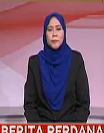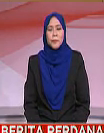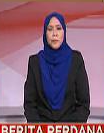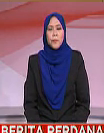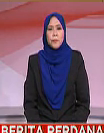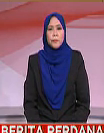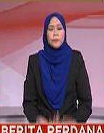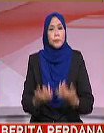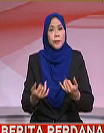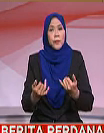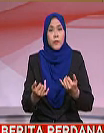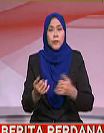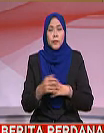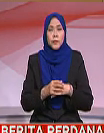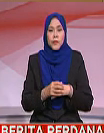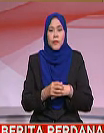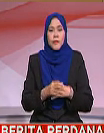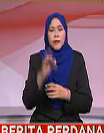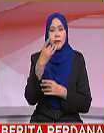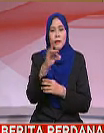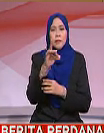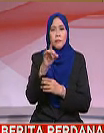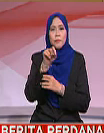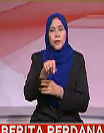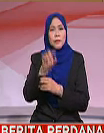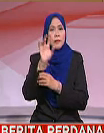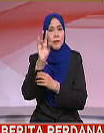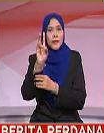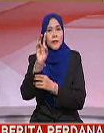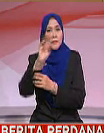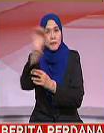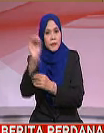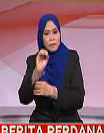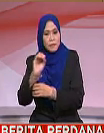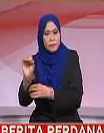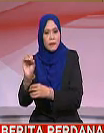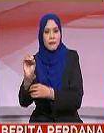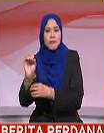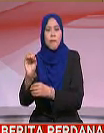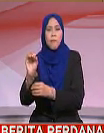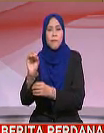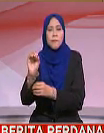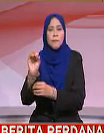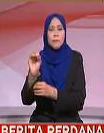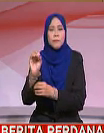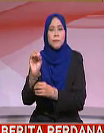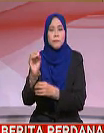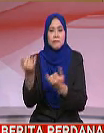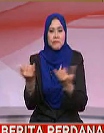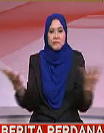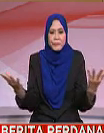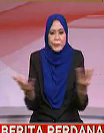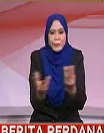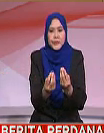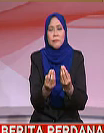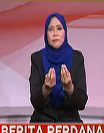domestic demand declined by 18.7% due mainly to a weaker private sector